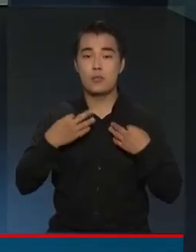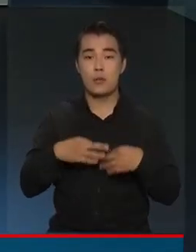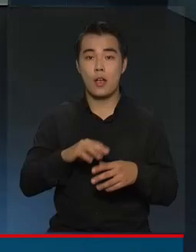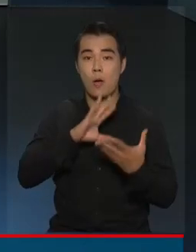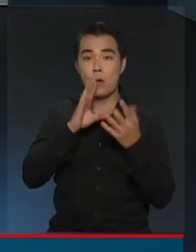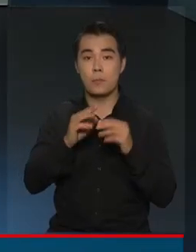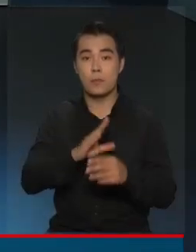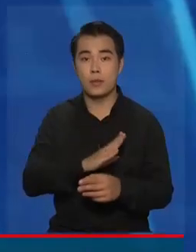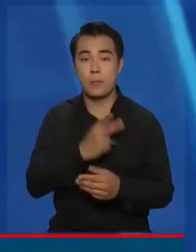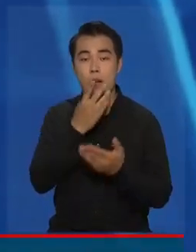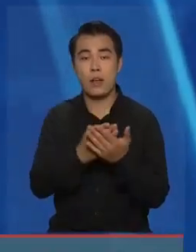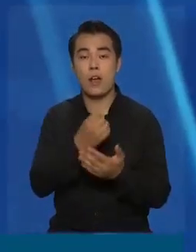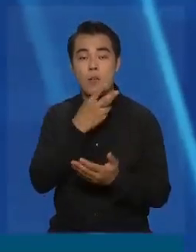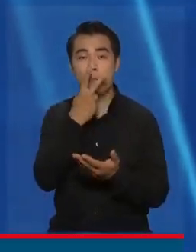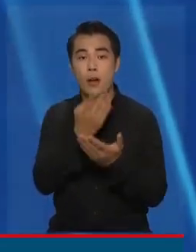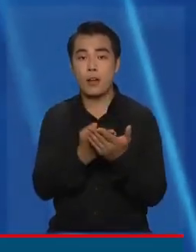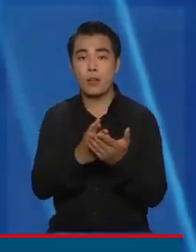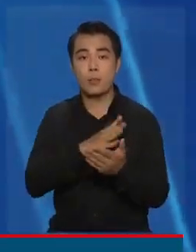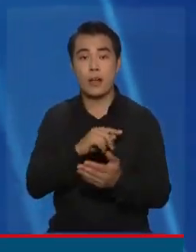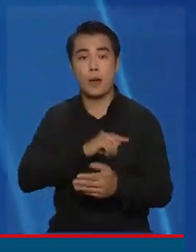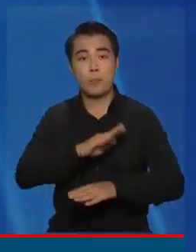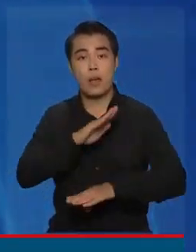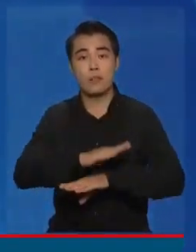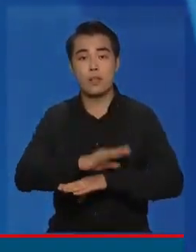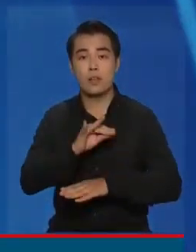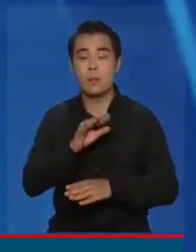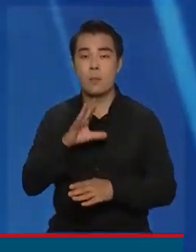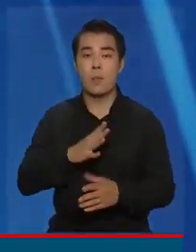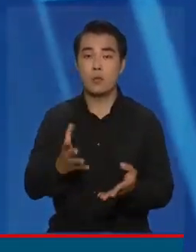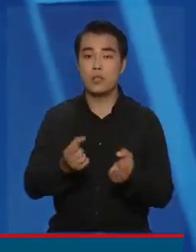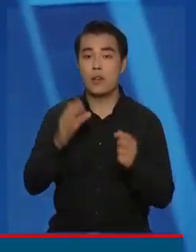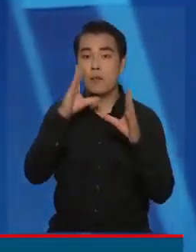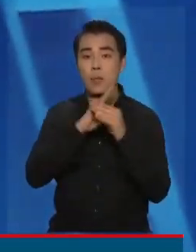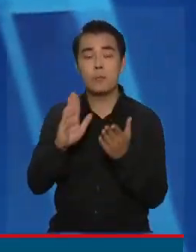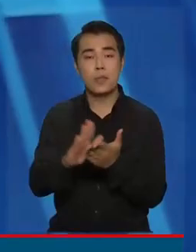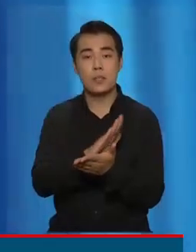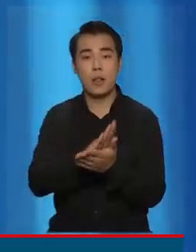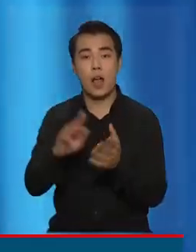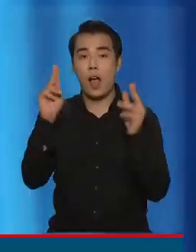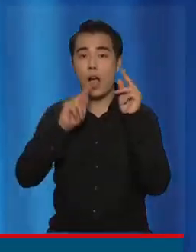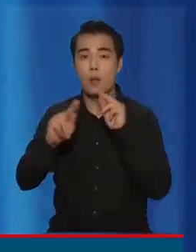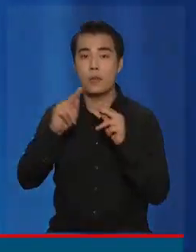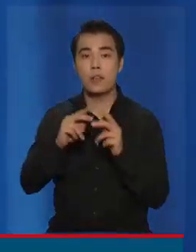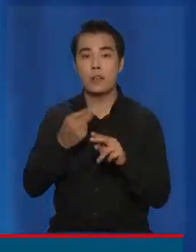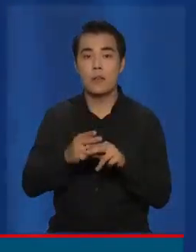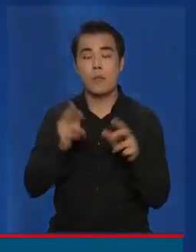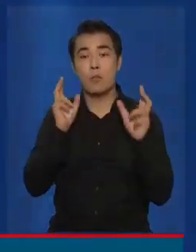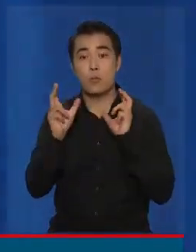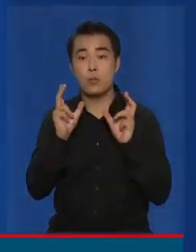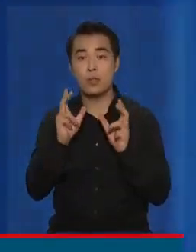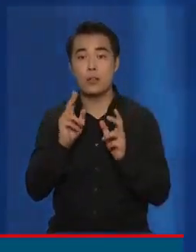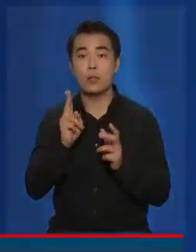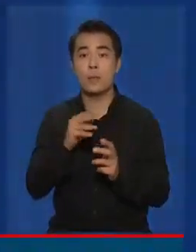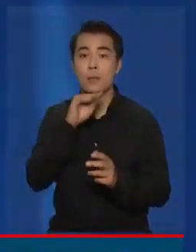службу, показали хорошие результаты и получили возможность бесплатного обучения в гражданских вузах на